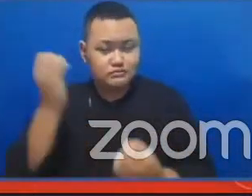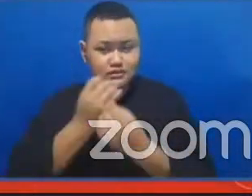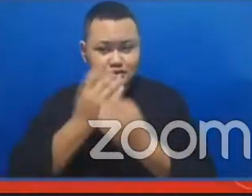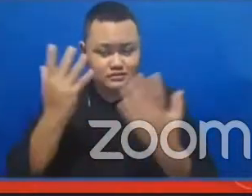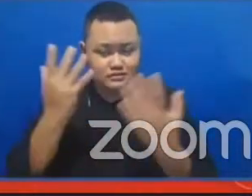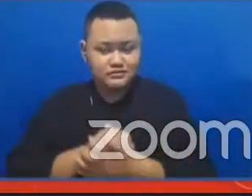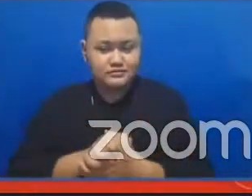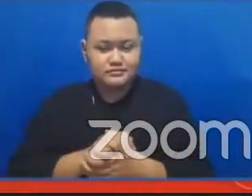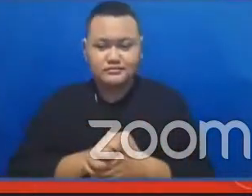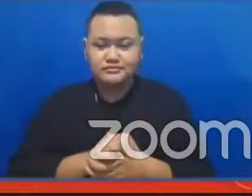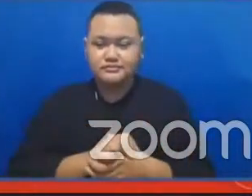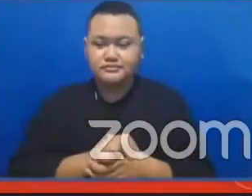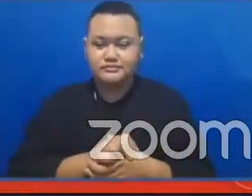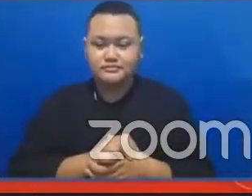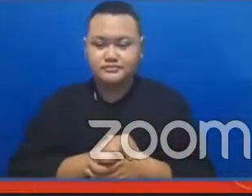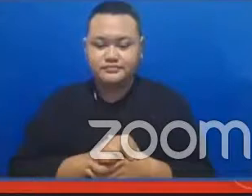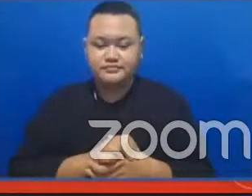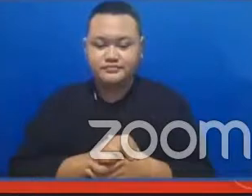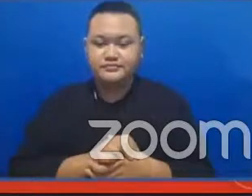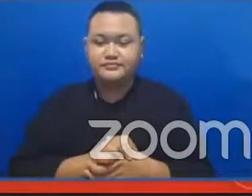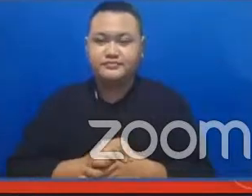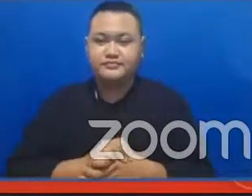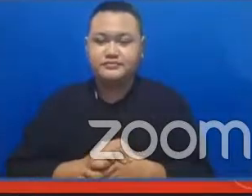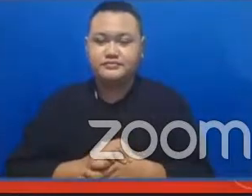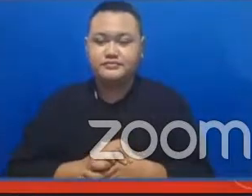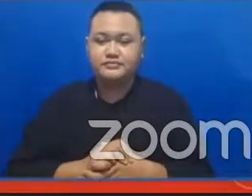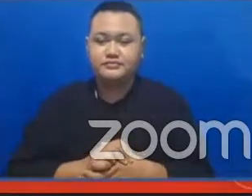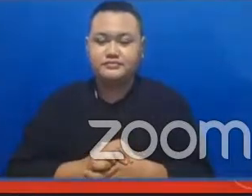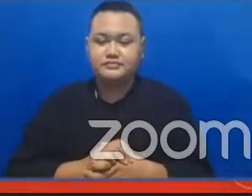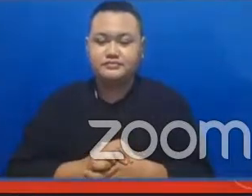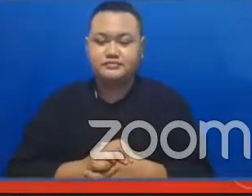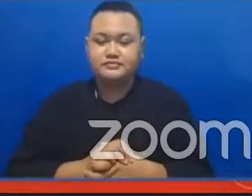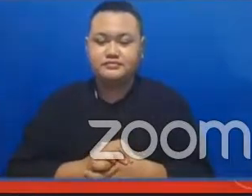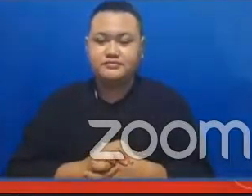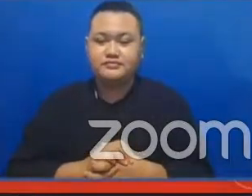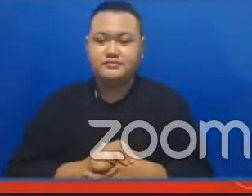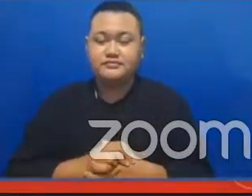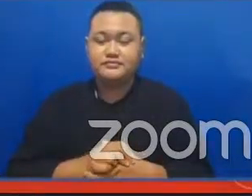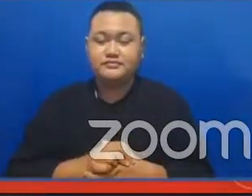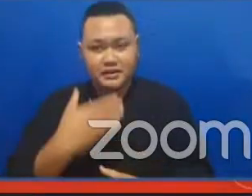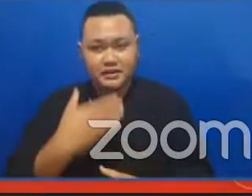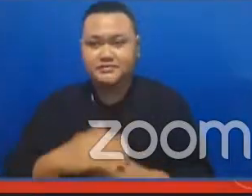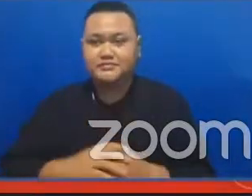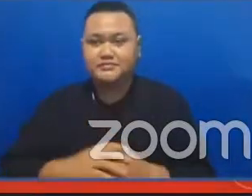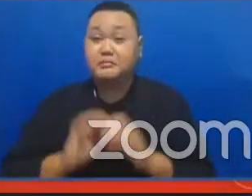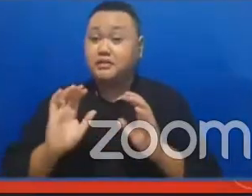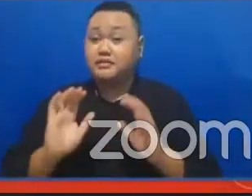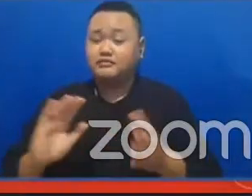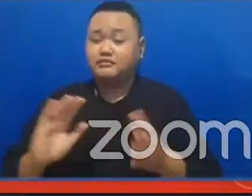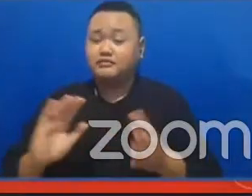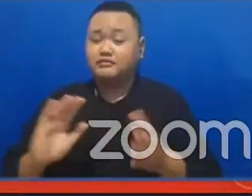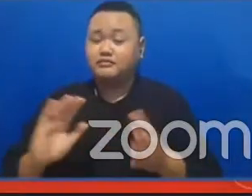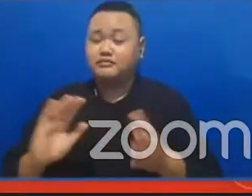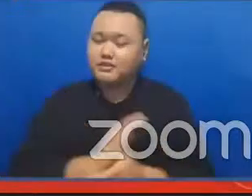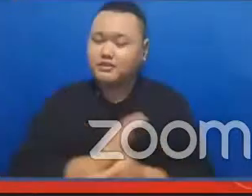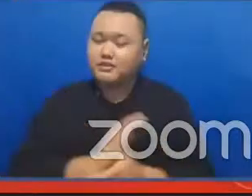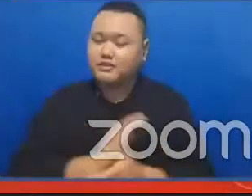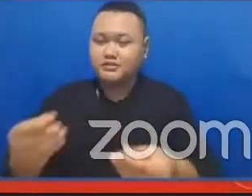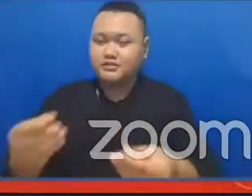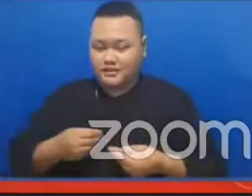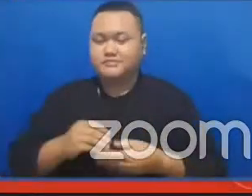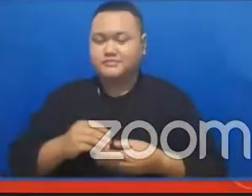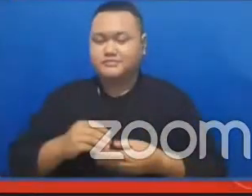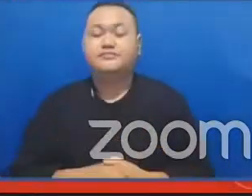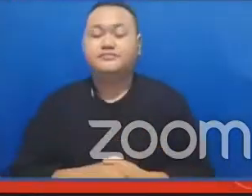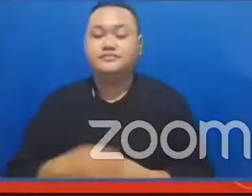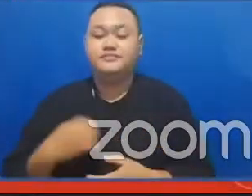Pak. Iya. Oke, jadi sebelumnya terima kasih banyak atas kesempatan yang telah diberikan kepada